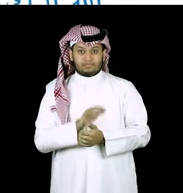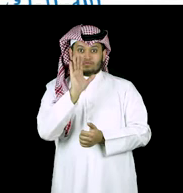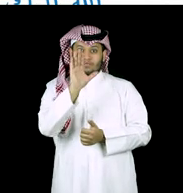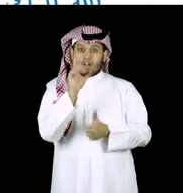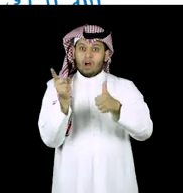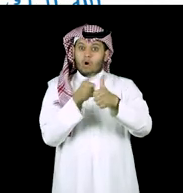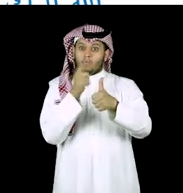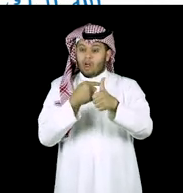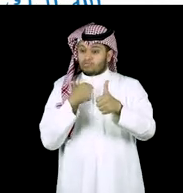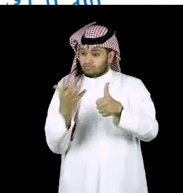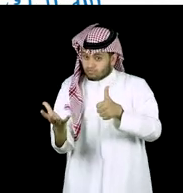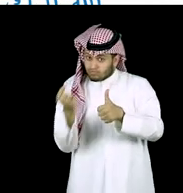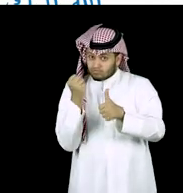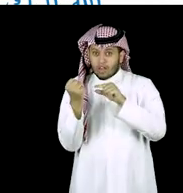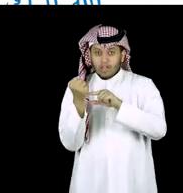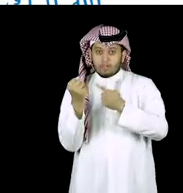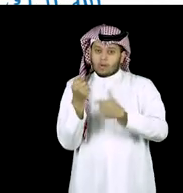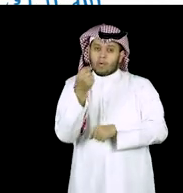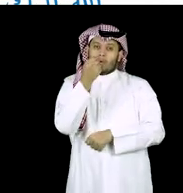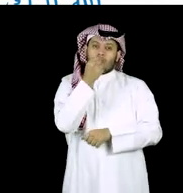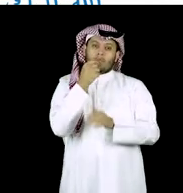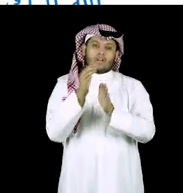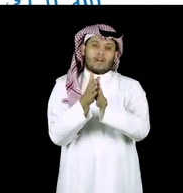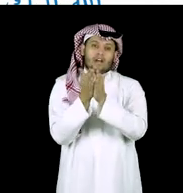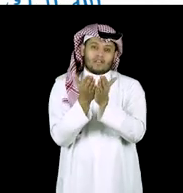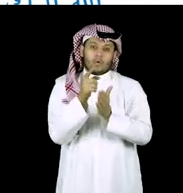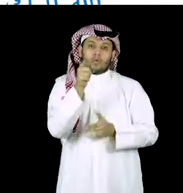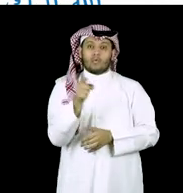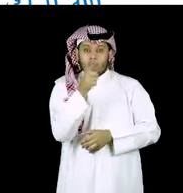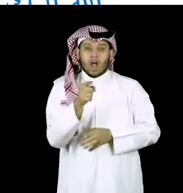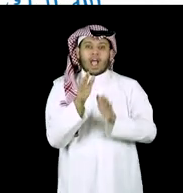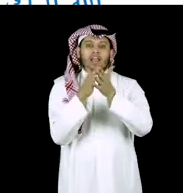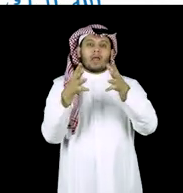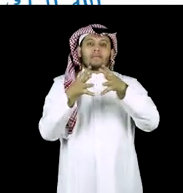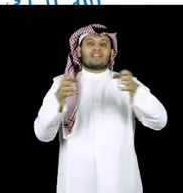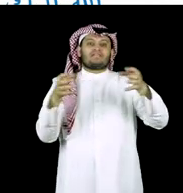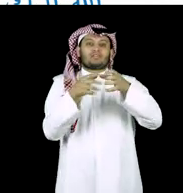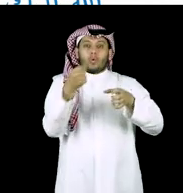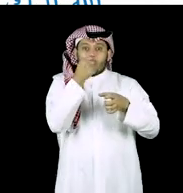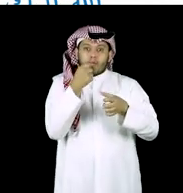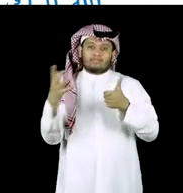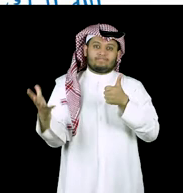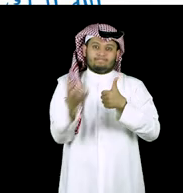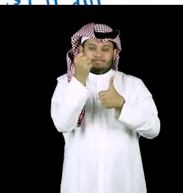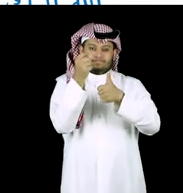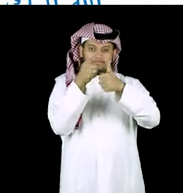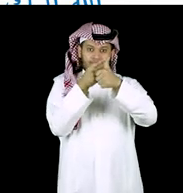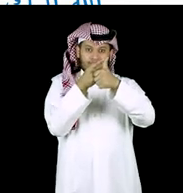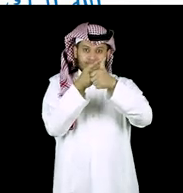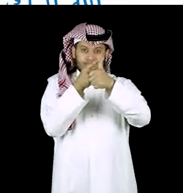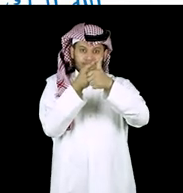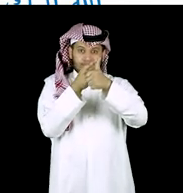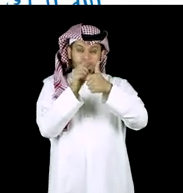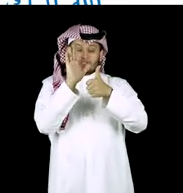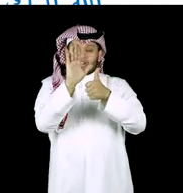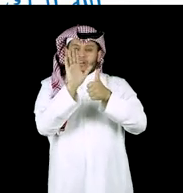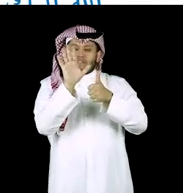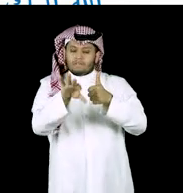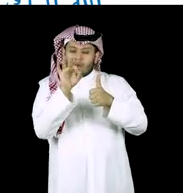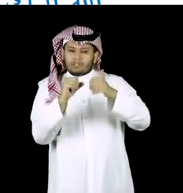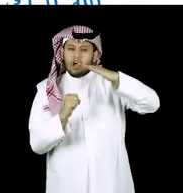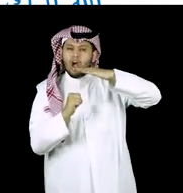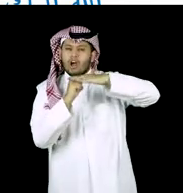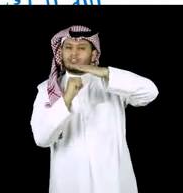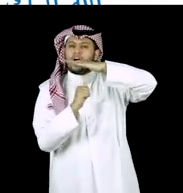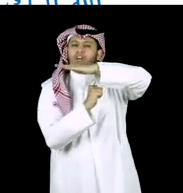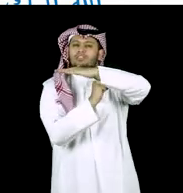المصدر الأول القرآن الكريم وكتب التفسير. المصدر الأساسي للنظام السياسي